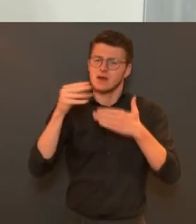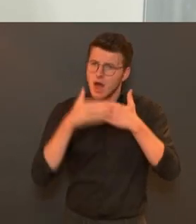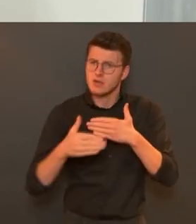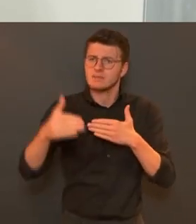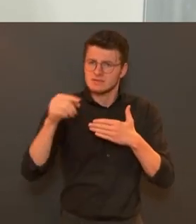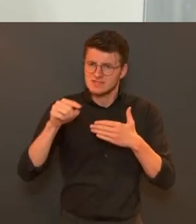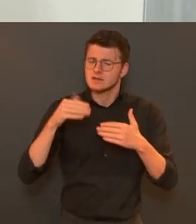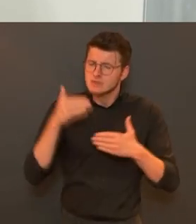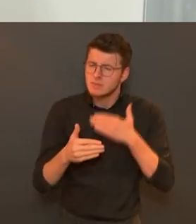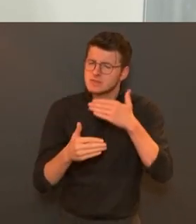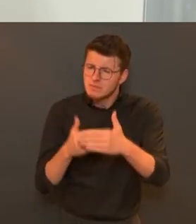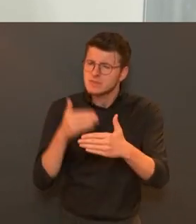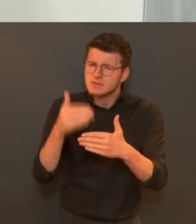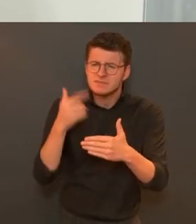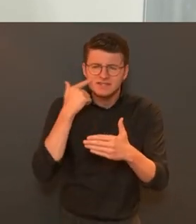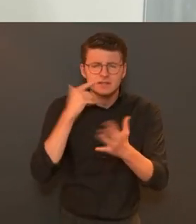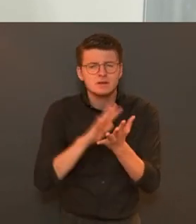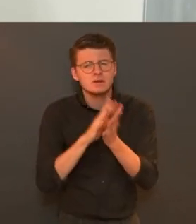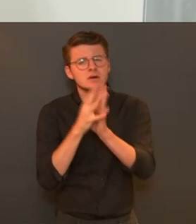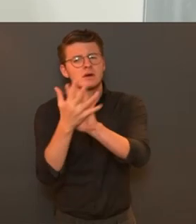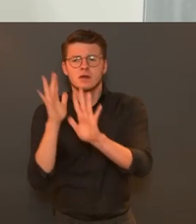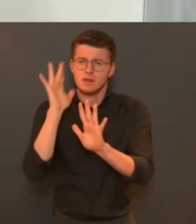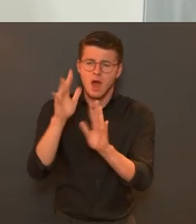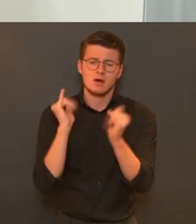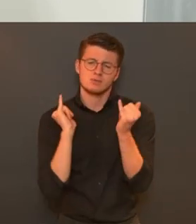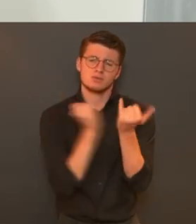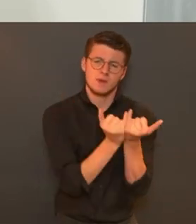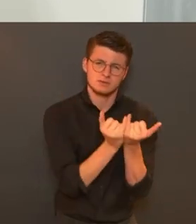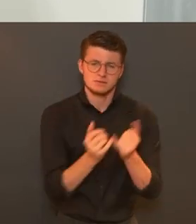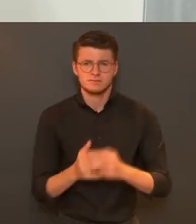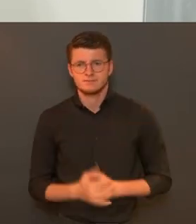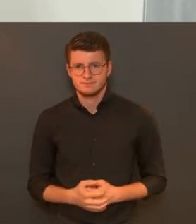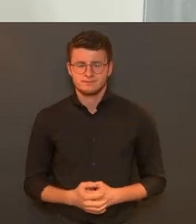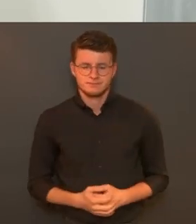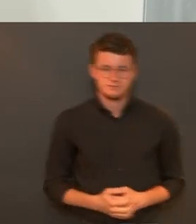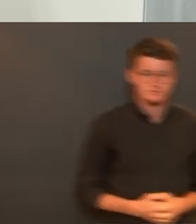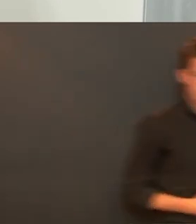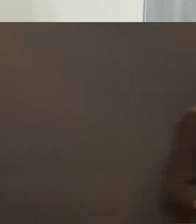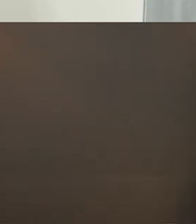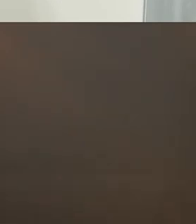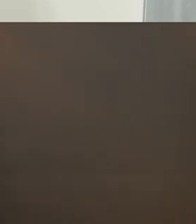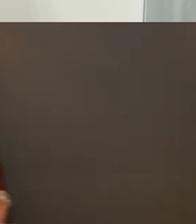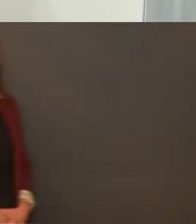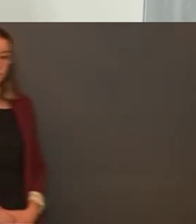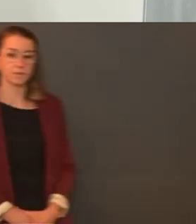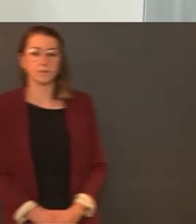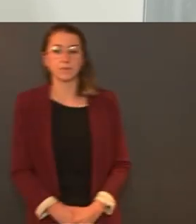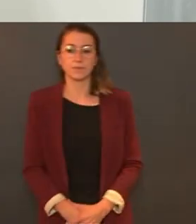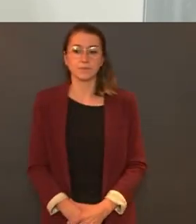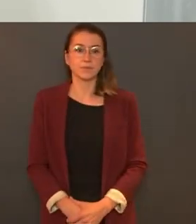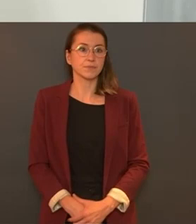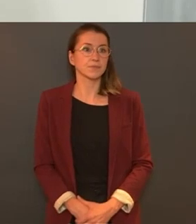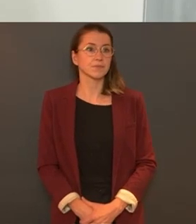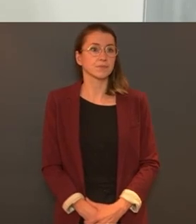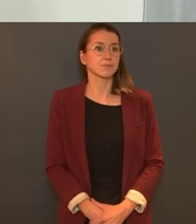chose qui évolue progressivement. Ce mercredi, la moyenne hebdomadaire des contaminations est de